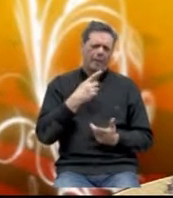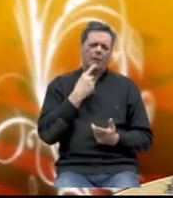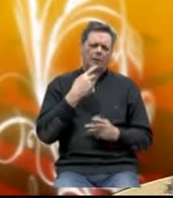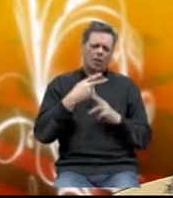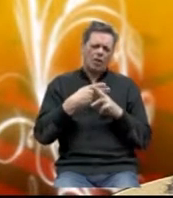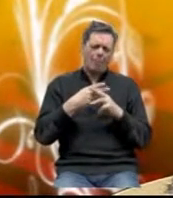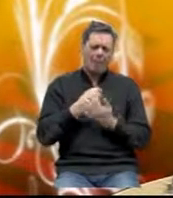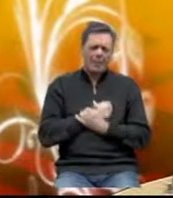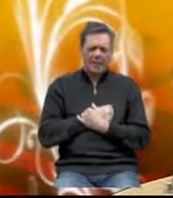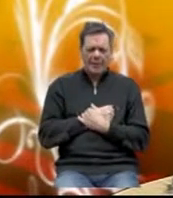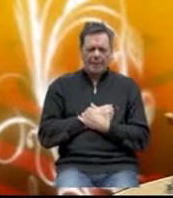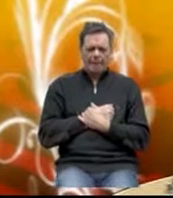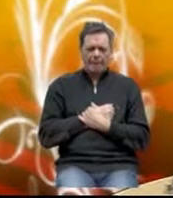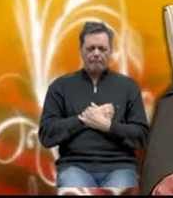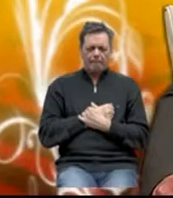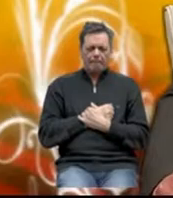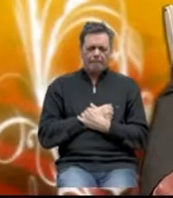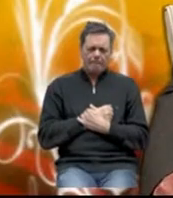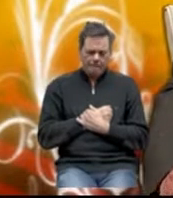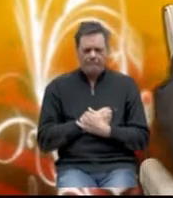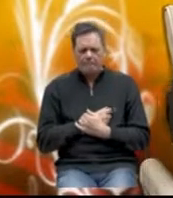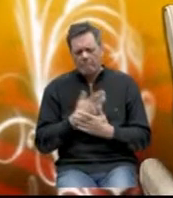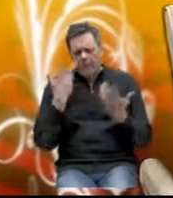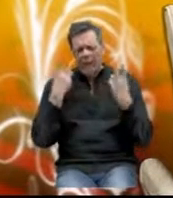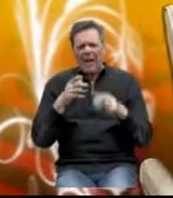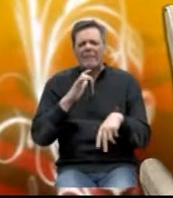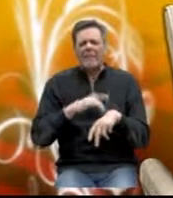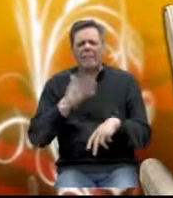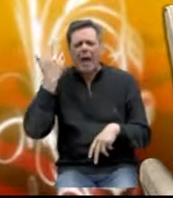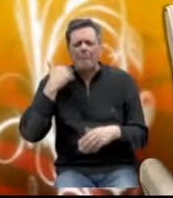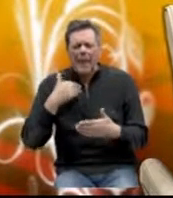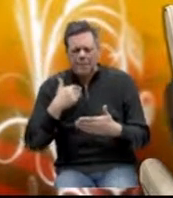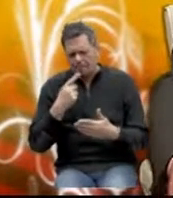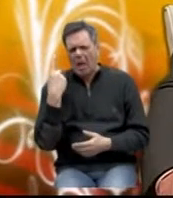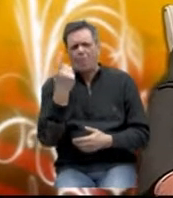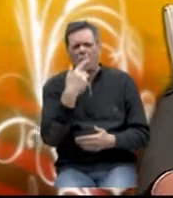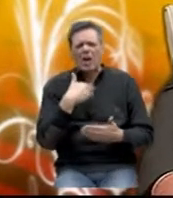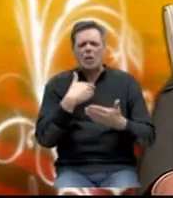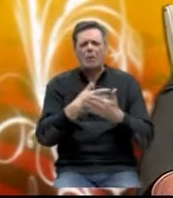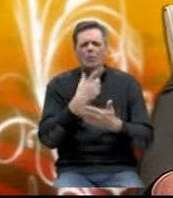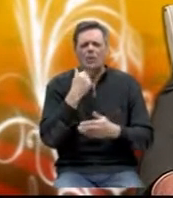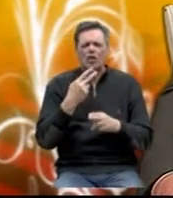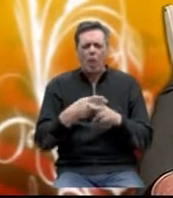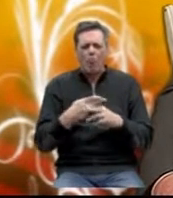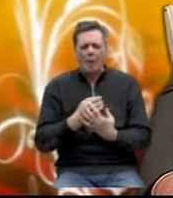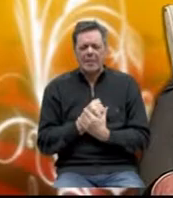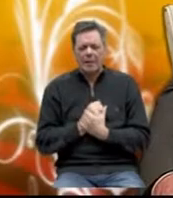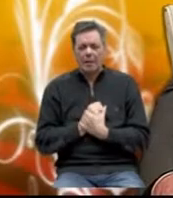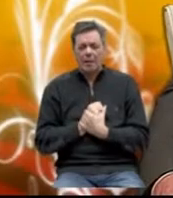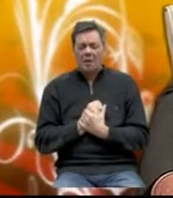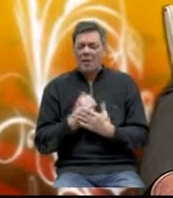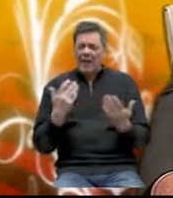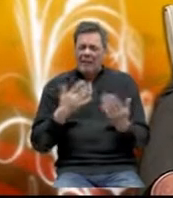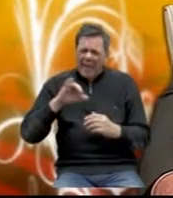stvari. Jesu i zaključci. Glavna tema je bila zapravo pojedinačni pristup šećernoj bolesti. Da, individualni. U kojem